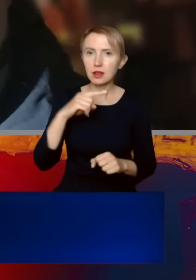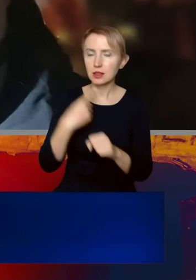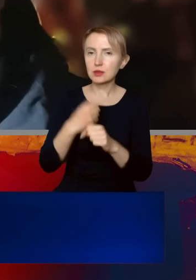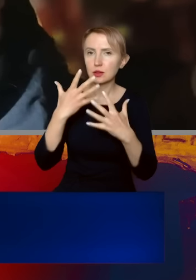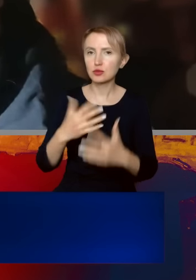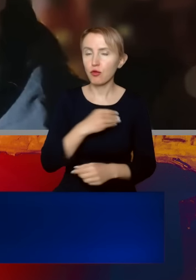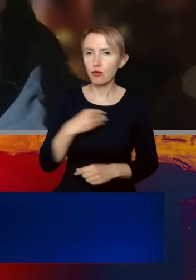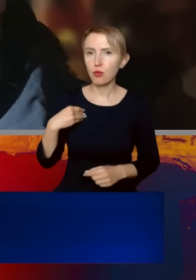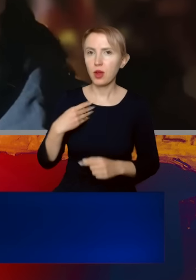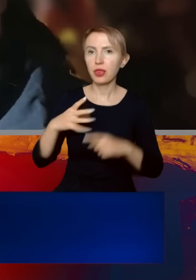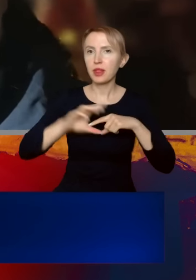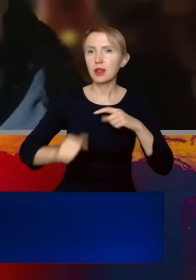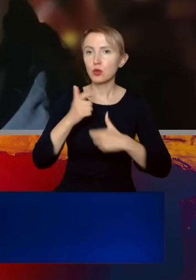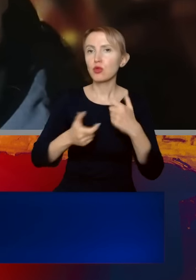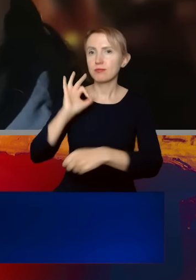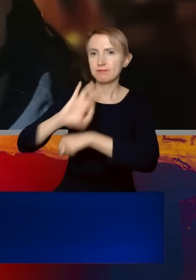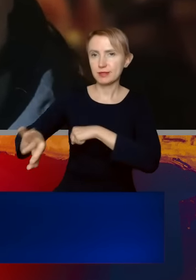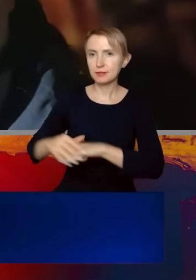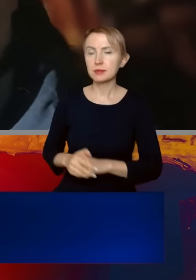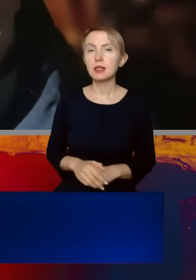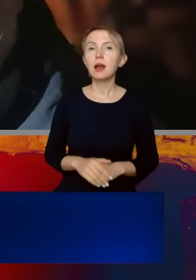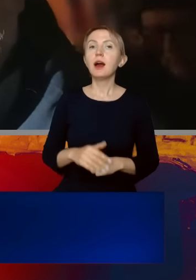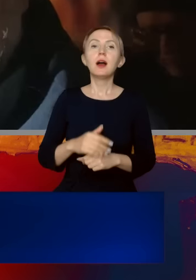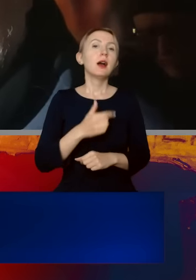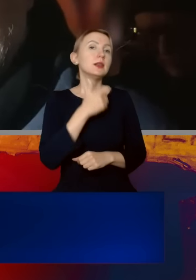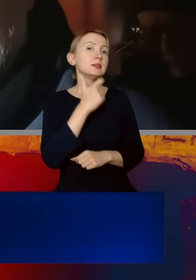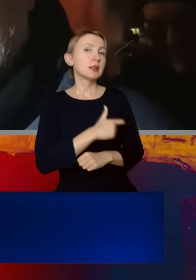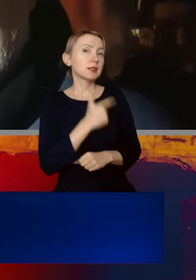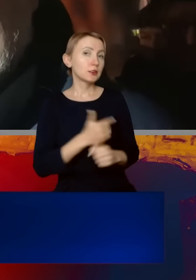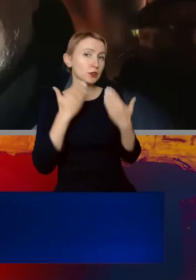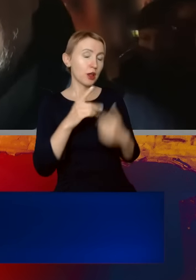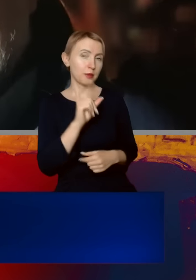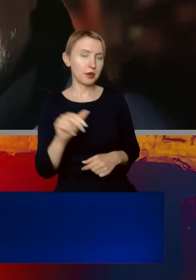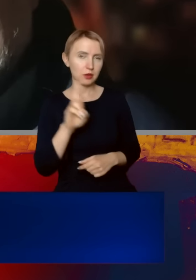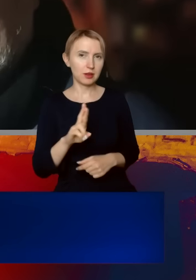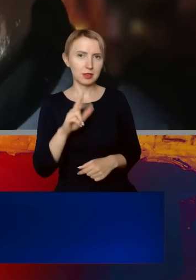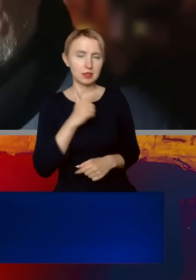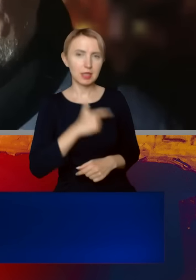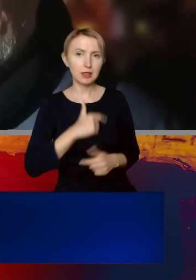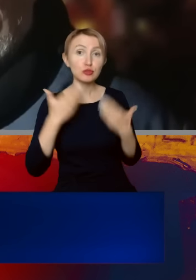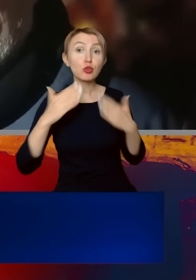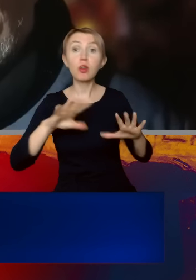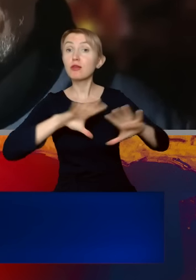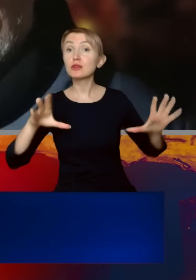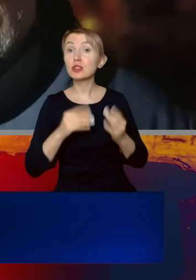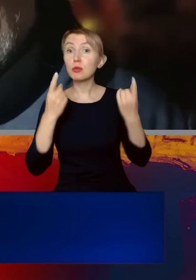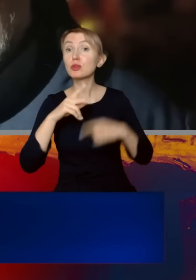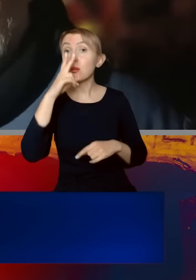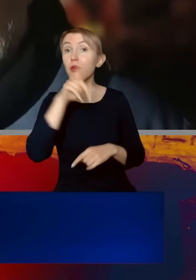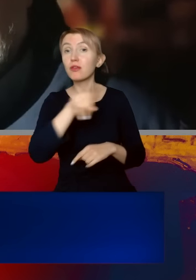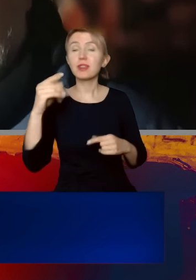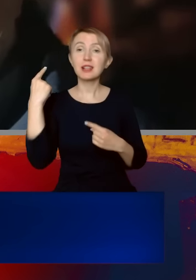Polsce dyktaturę. Bardzo ci serdecznie dziękuję, Piotrze. Bardzo serdecznie dziękuję wszystkim, którzy tam widać w tle,